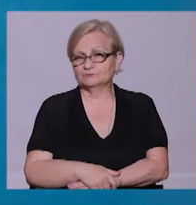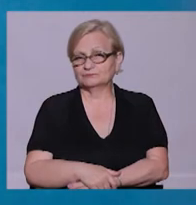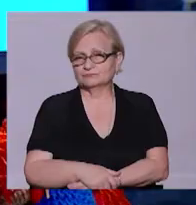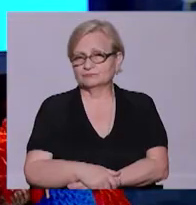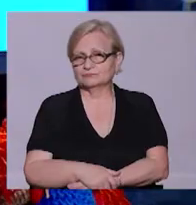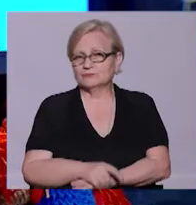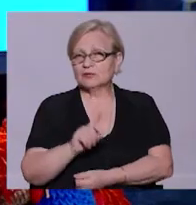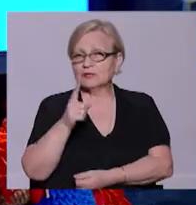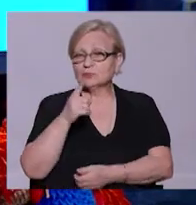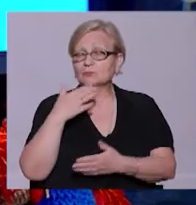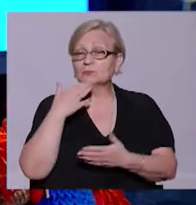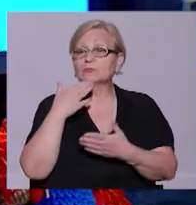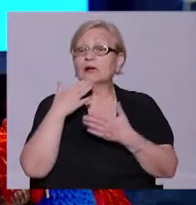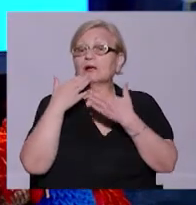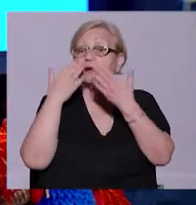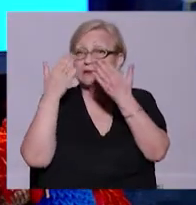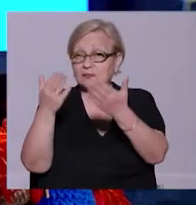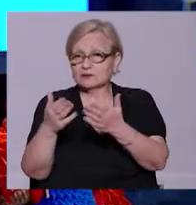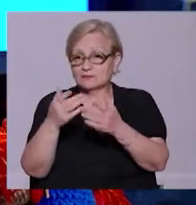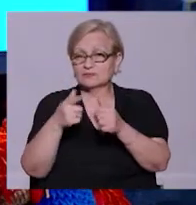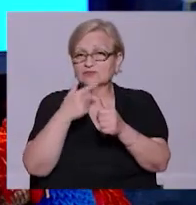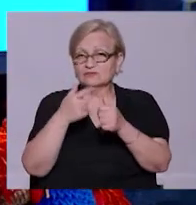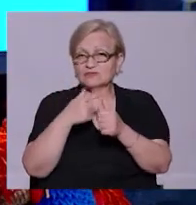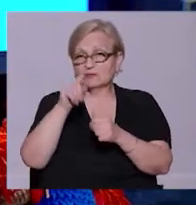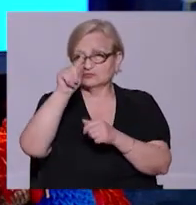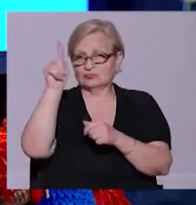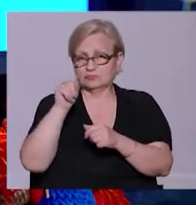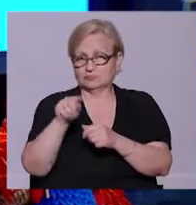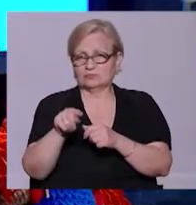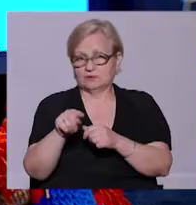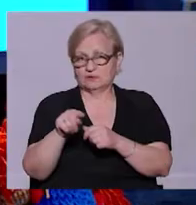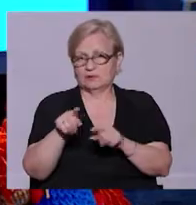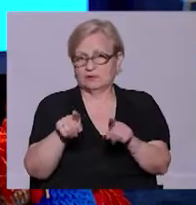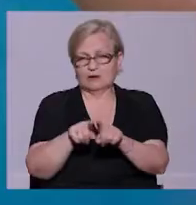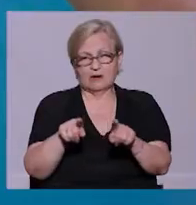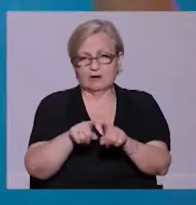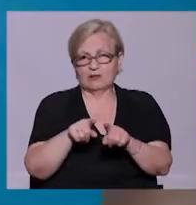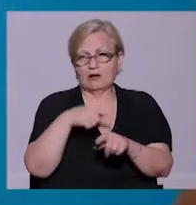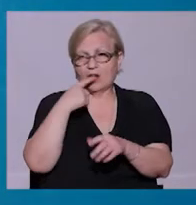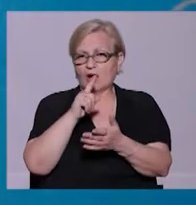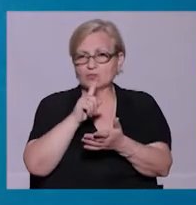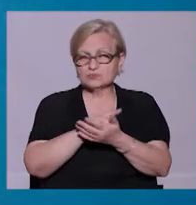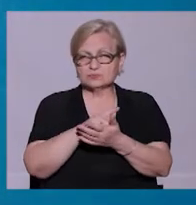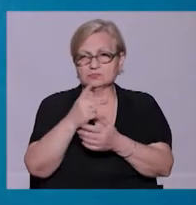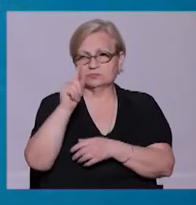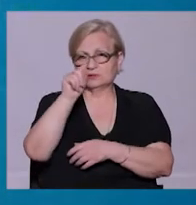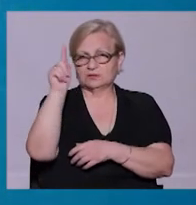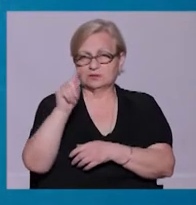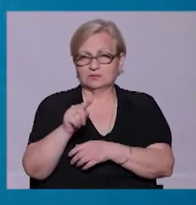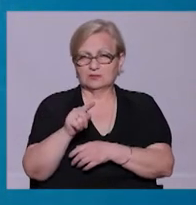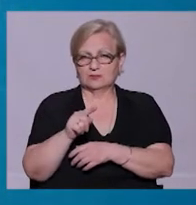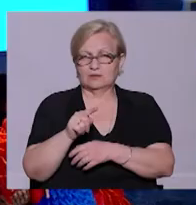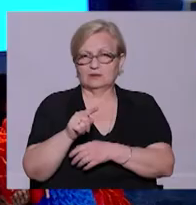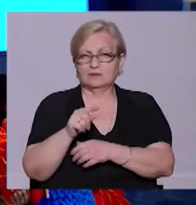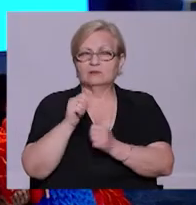რადგან ეკითხება პეპი, ესე იგი ეს კითხვითი წინადადება და წინადადების ბოლოს მართალი